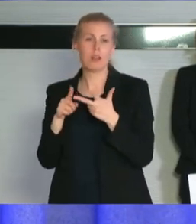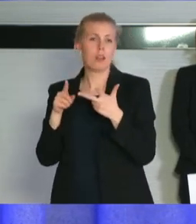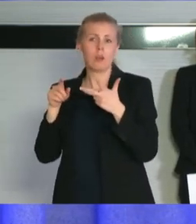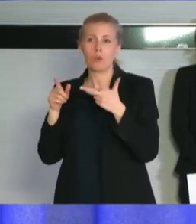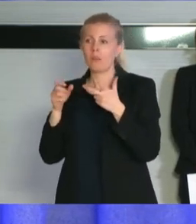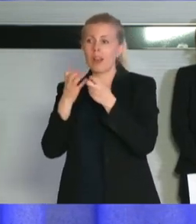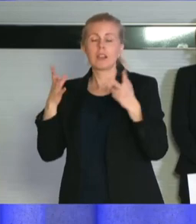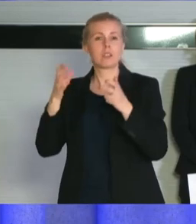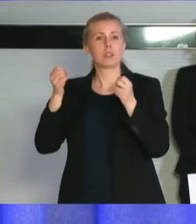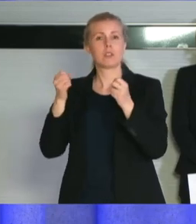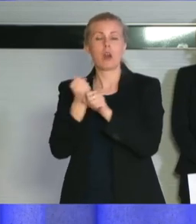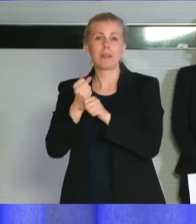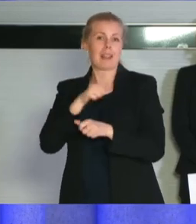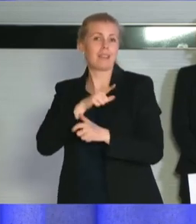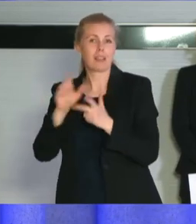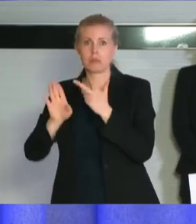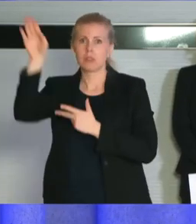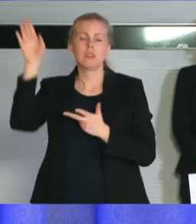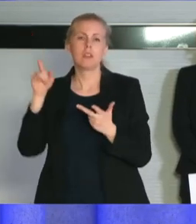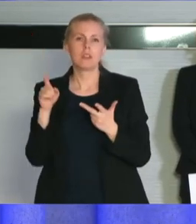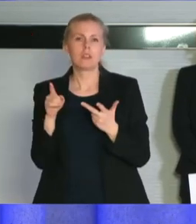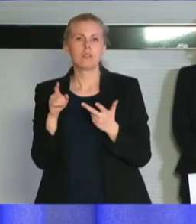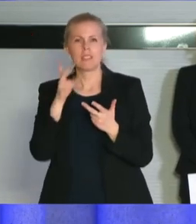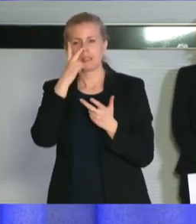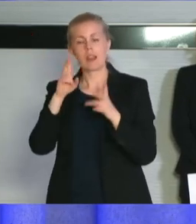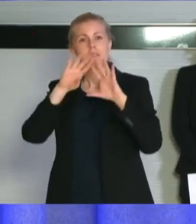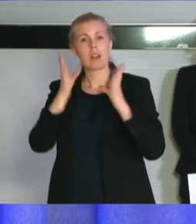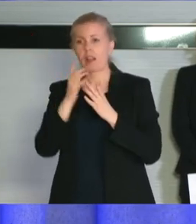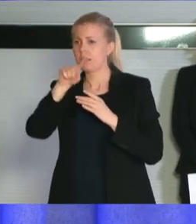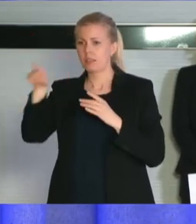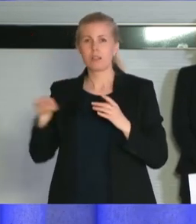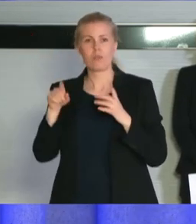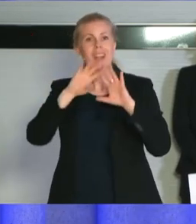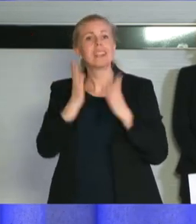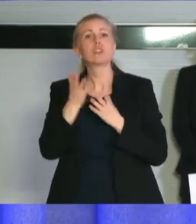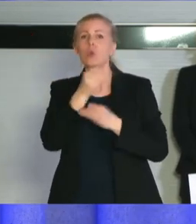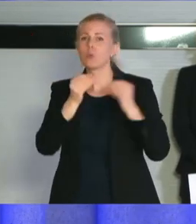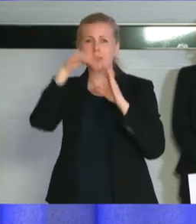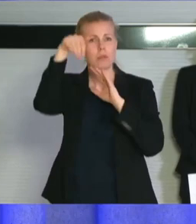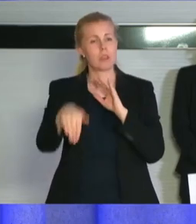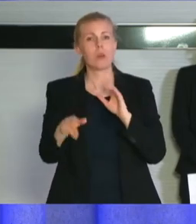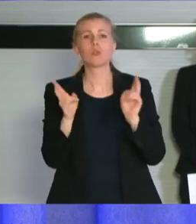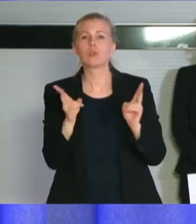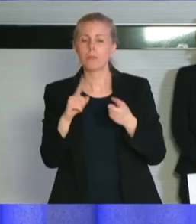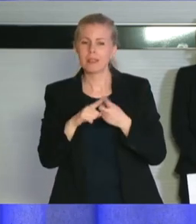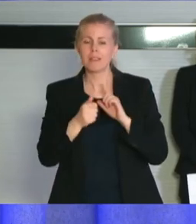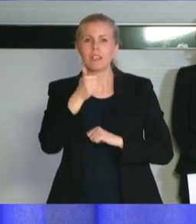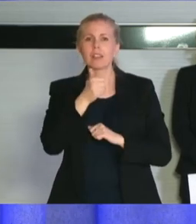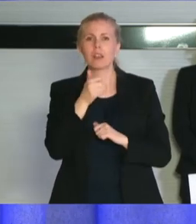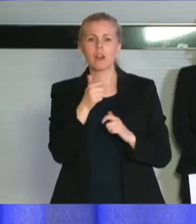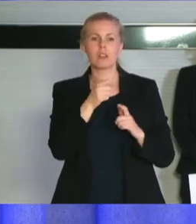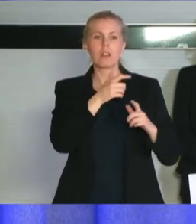som har hatt denne sykdommen til å ha, fordi at verdensøkonomien går ned. Da må vi passe på at nøkkelpersonell kommer seg dit de